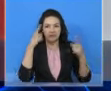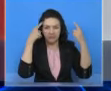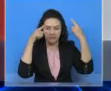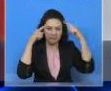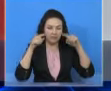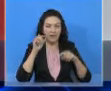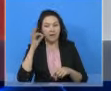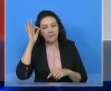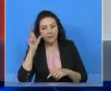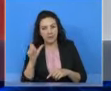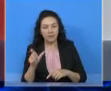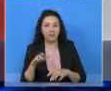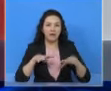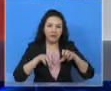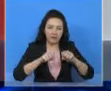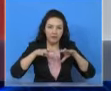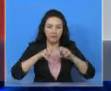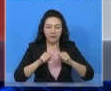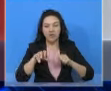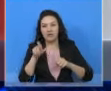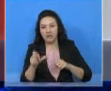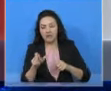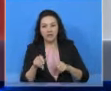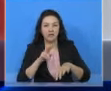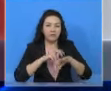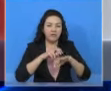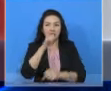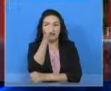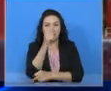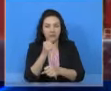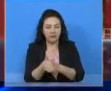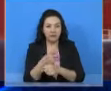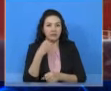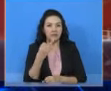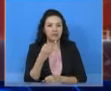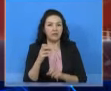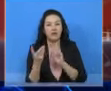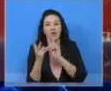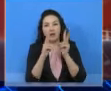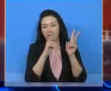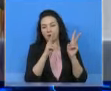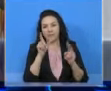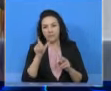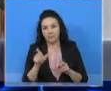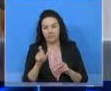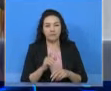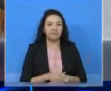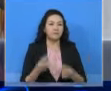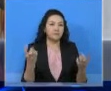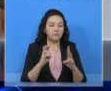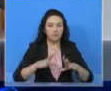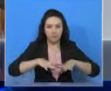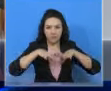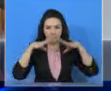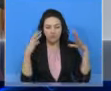дизайнер, психолог, массажист, медицинский работник и хореограф. Необходимо